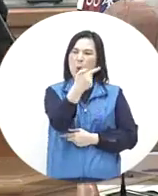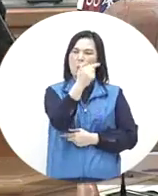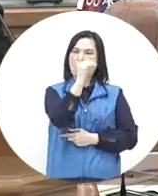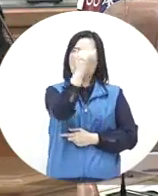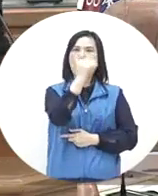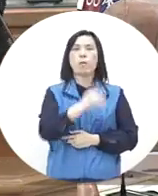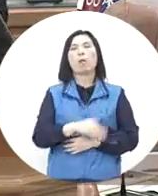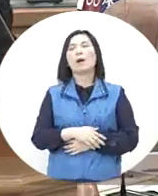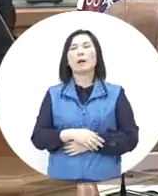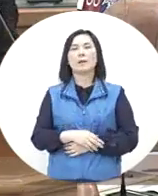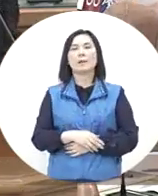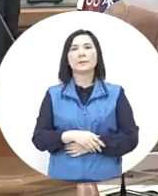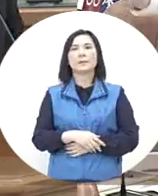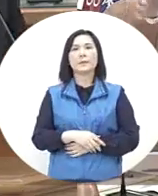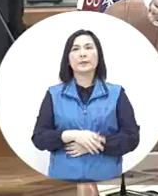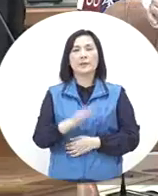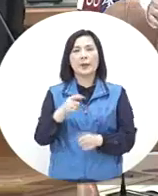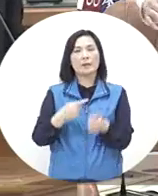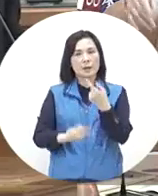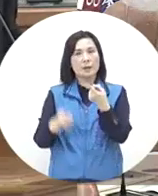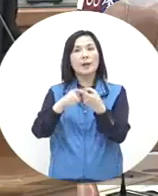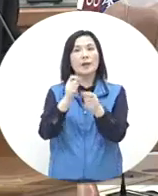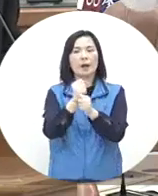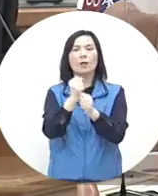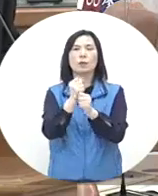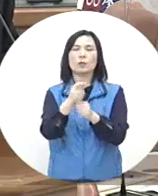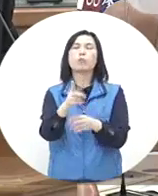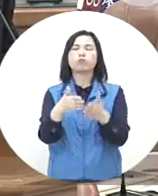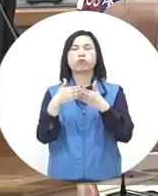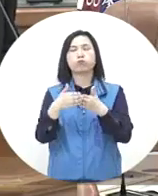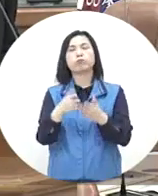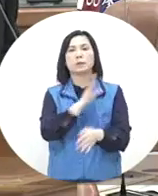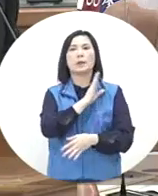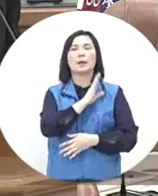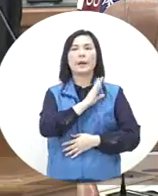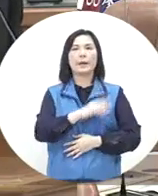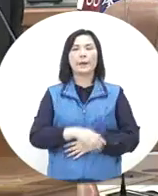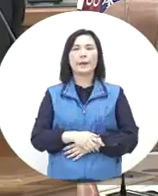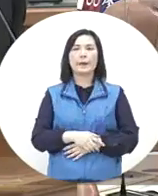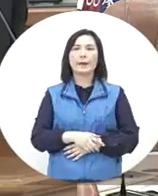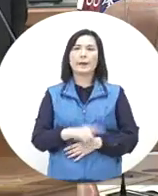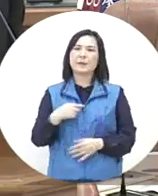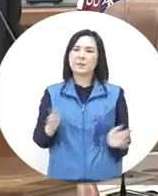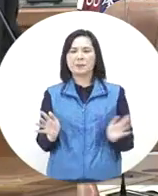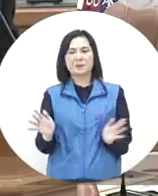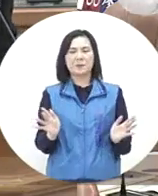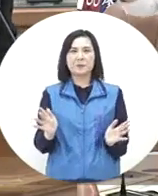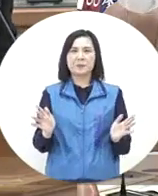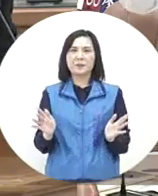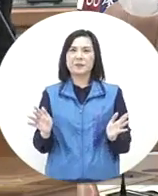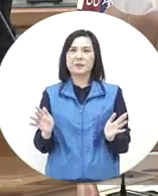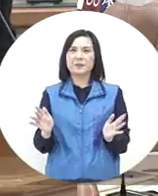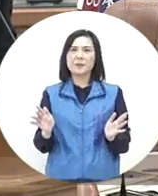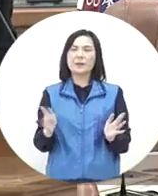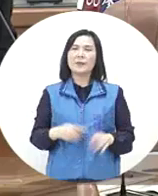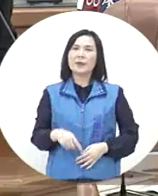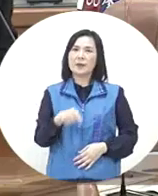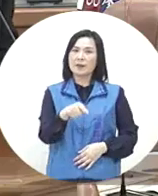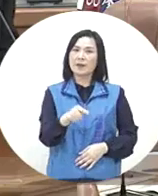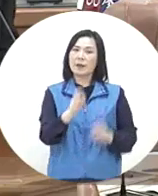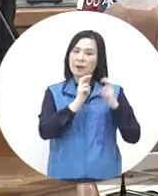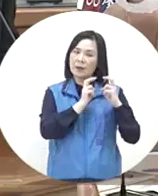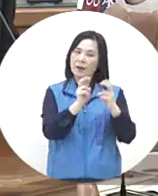政府，但是应该要推动的还是要推动，所以有时候我们也是陷入两难，就是说我们知道推动捷